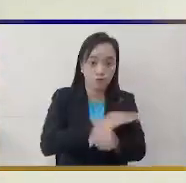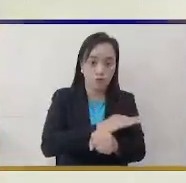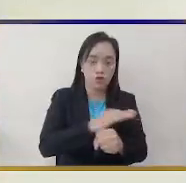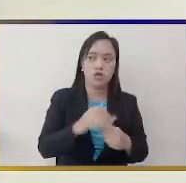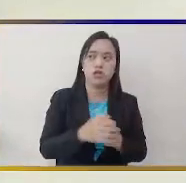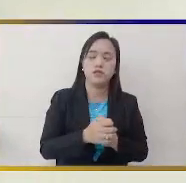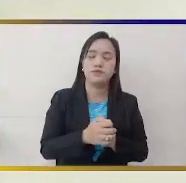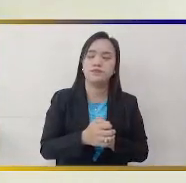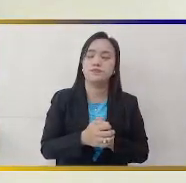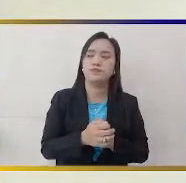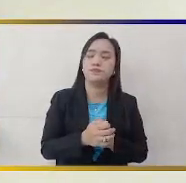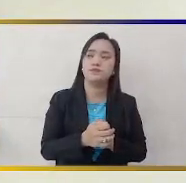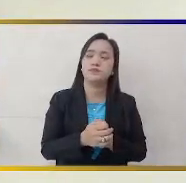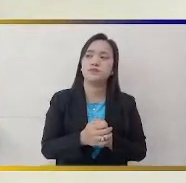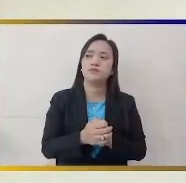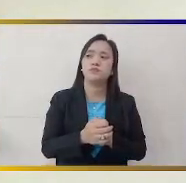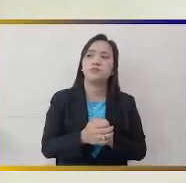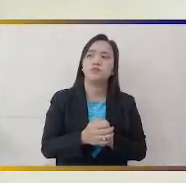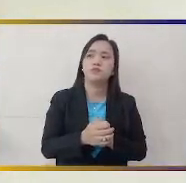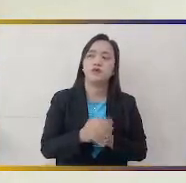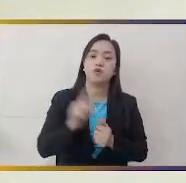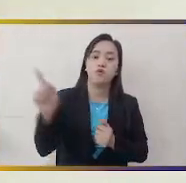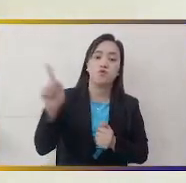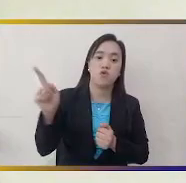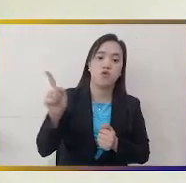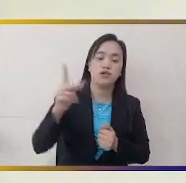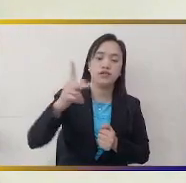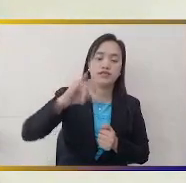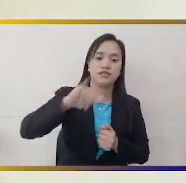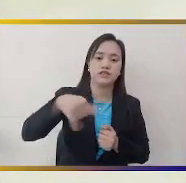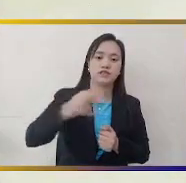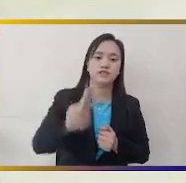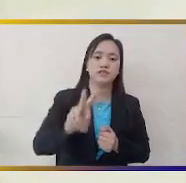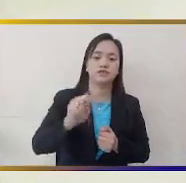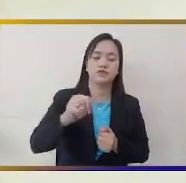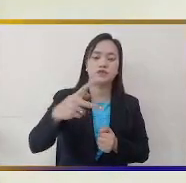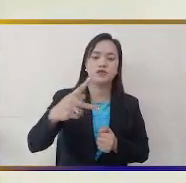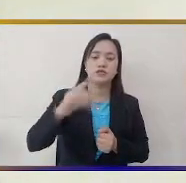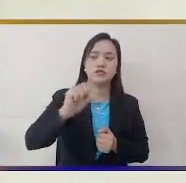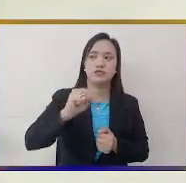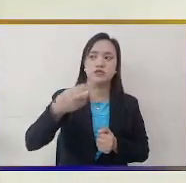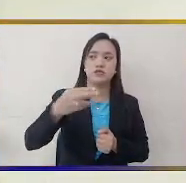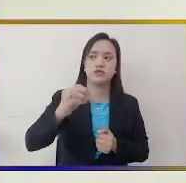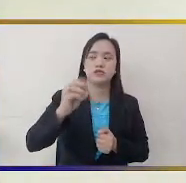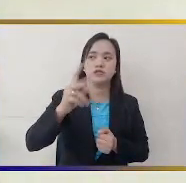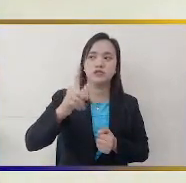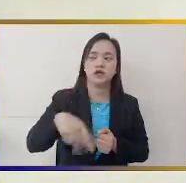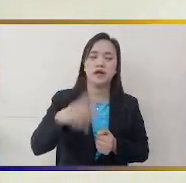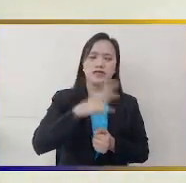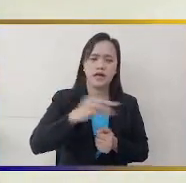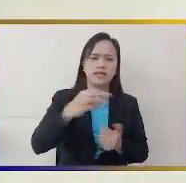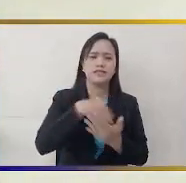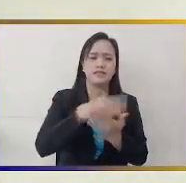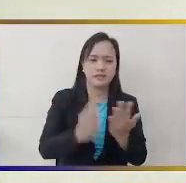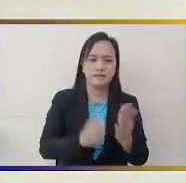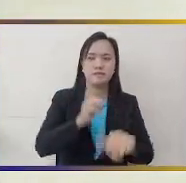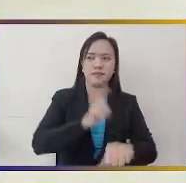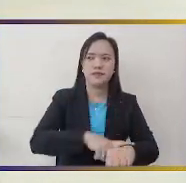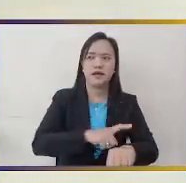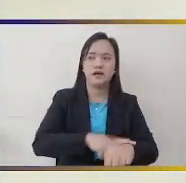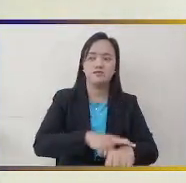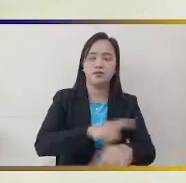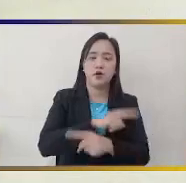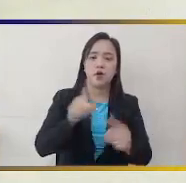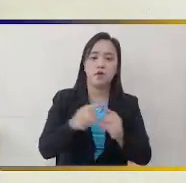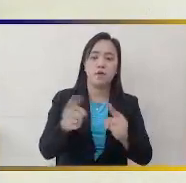kalakal na yan ibebenta ko sa junk shop kasi malapit lang ang junk shop eh at minsan pag-uwi ko